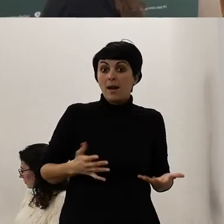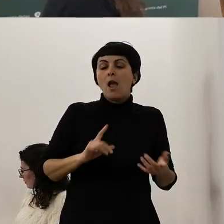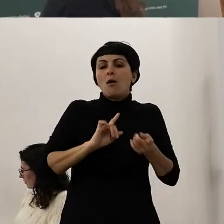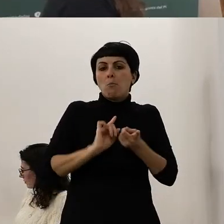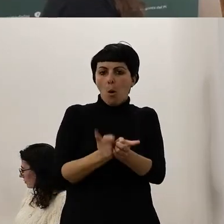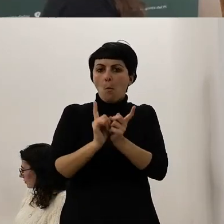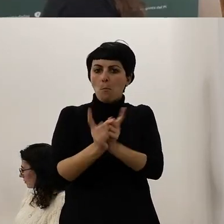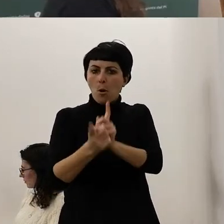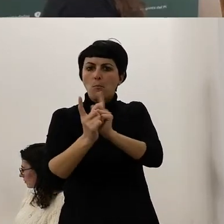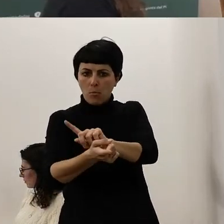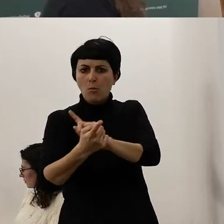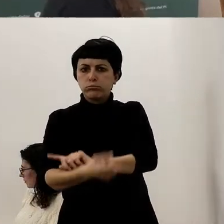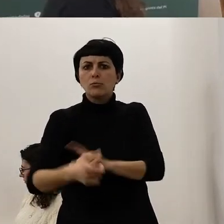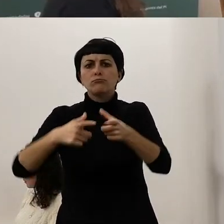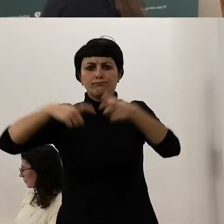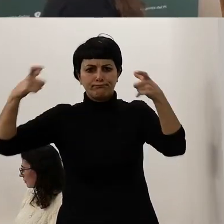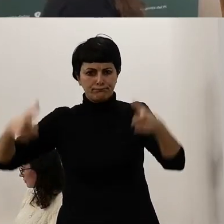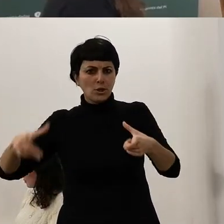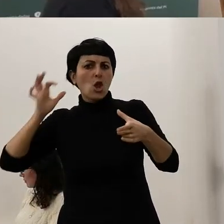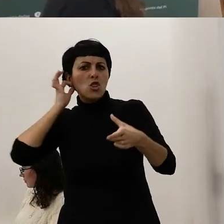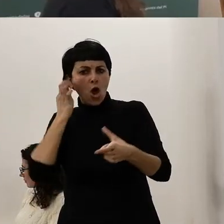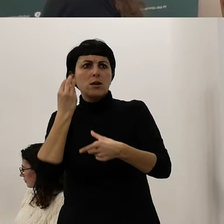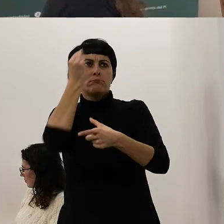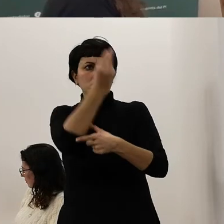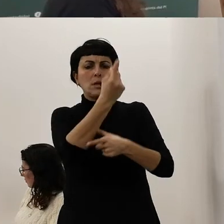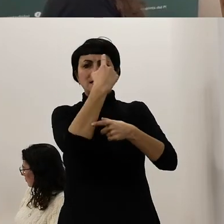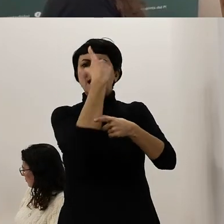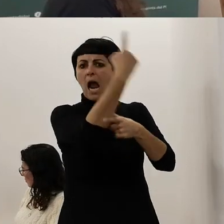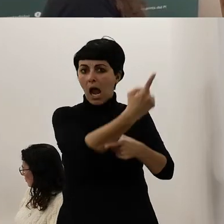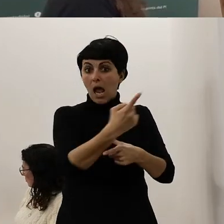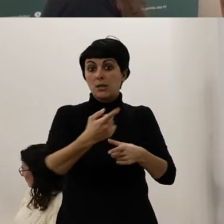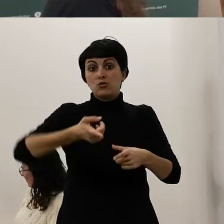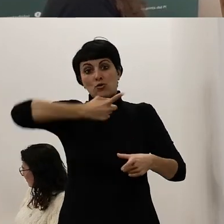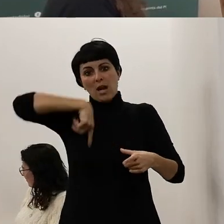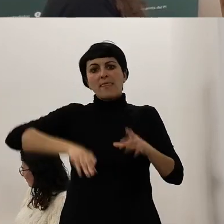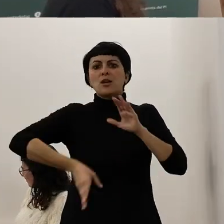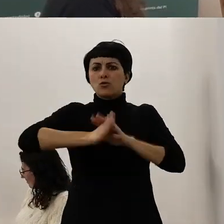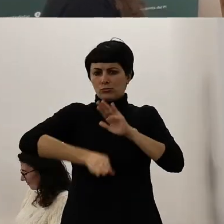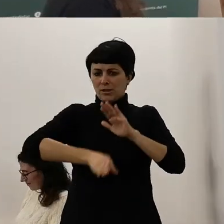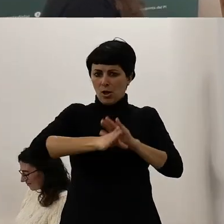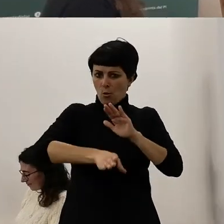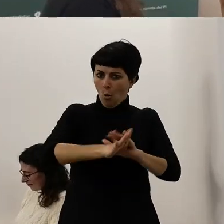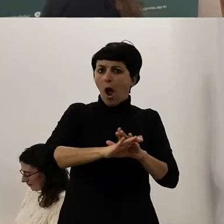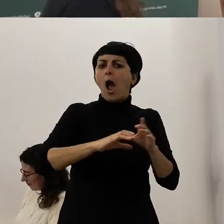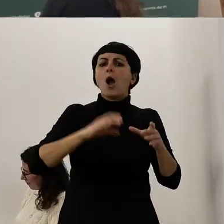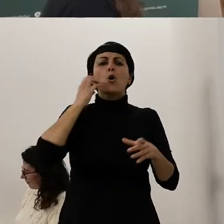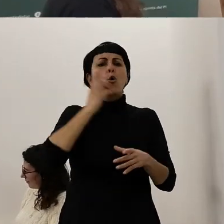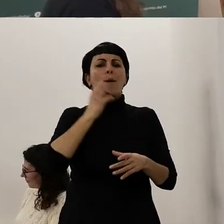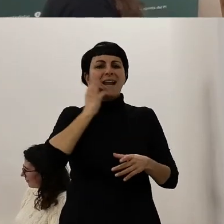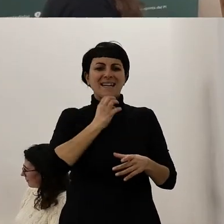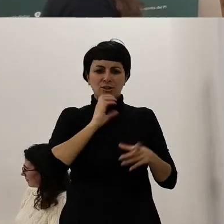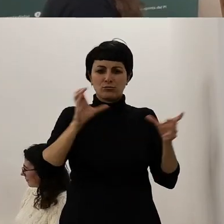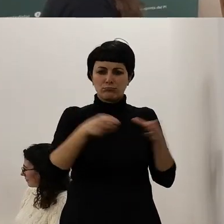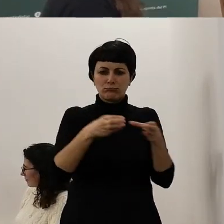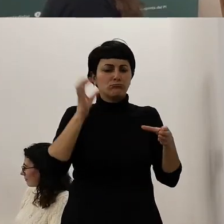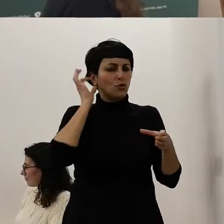doncs, pugui haver-hi moltes més dones portadores de gegants, dels juvenitos que hi segueixin a ment, però també d'altres